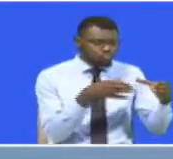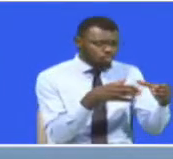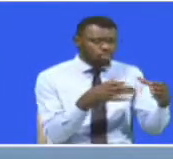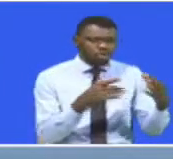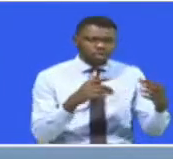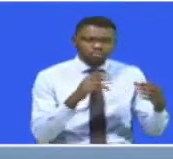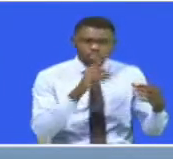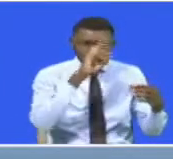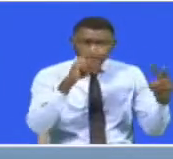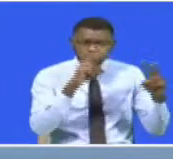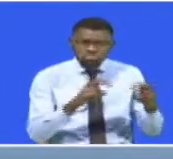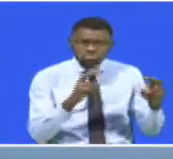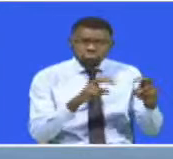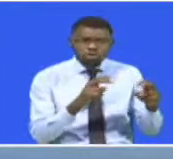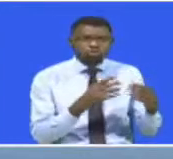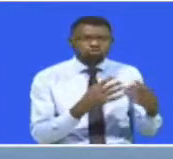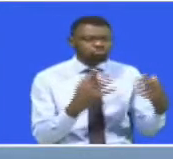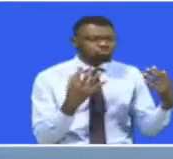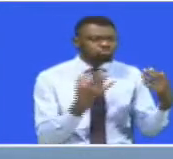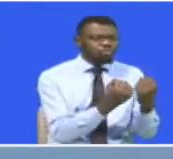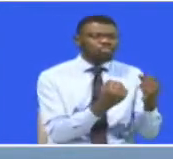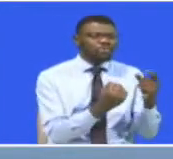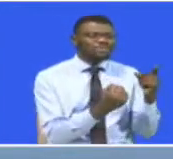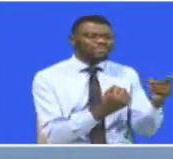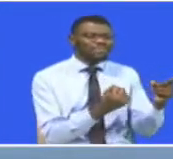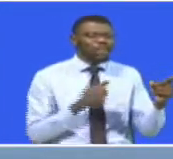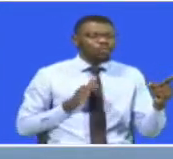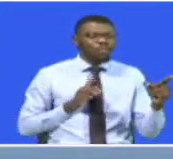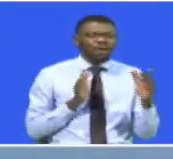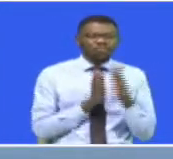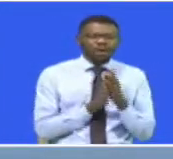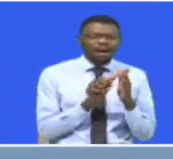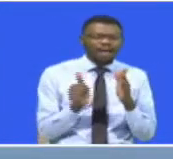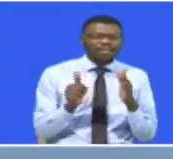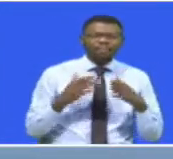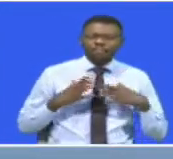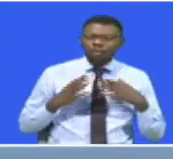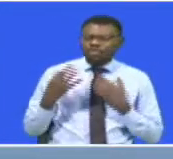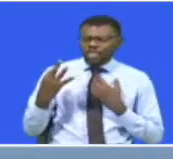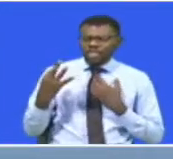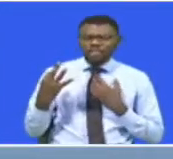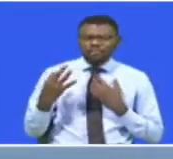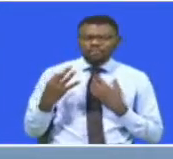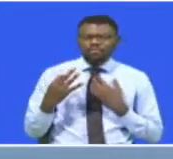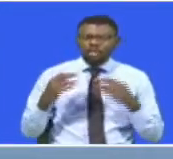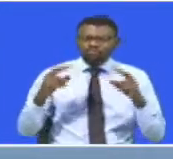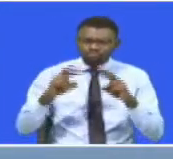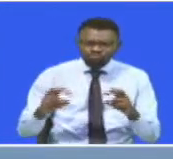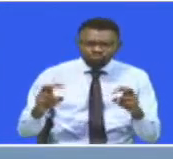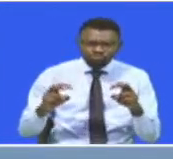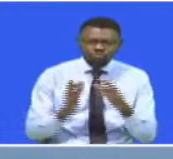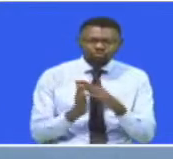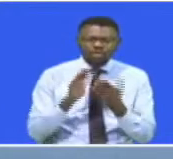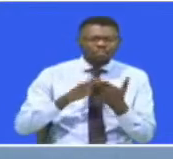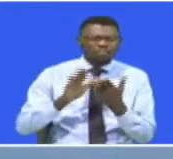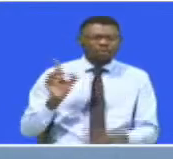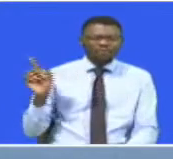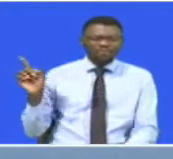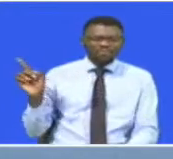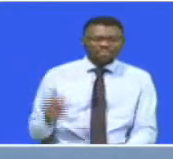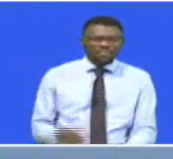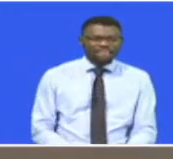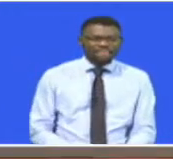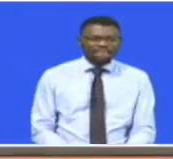wamemtia mbaroni Chania pamoja na washukiwa wengine watatu ili kusaidia katika uchunguzi. Sisile wa Kesho Madhuva na taarifa